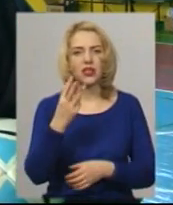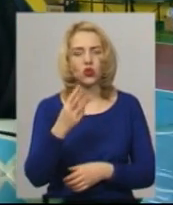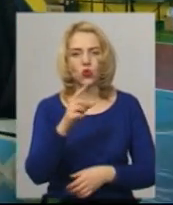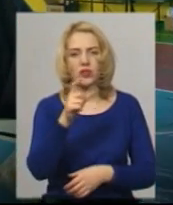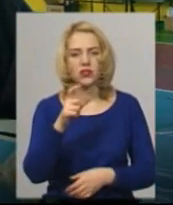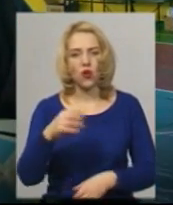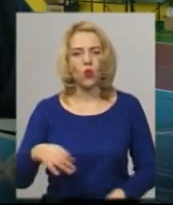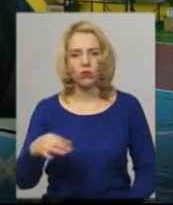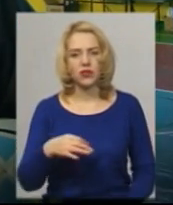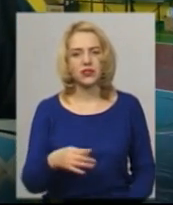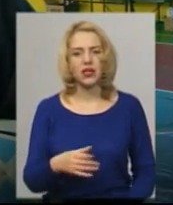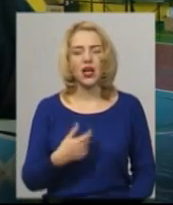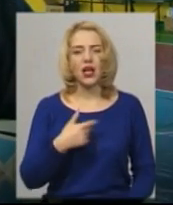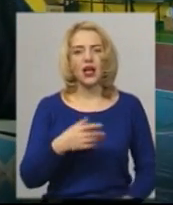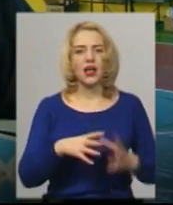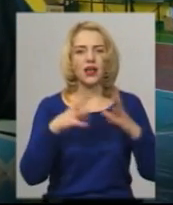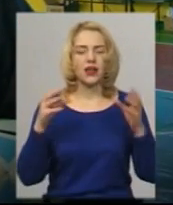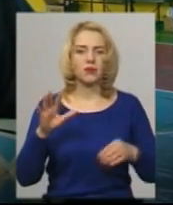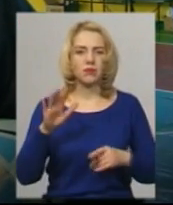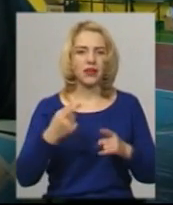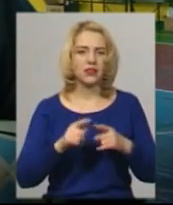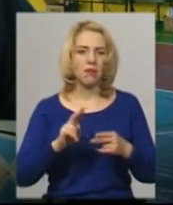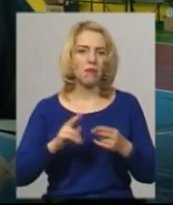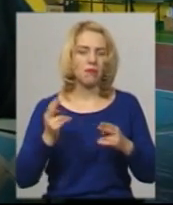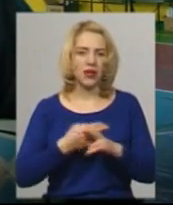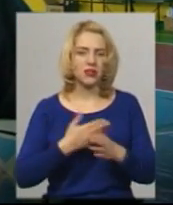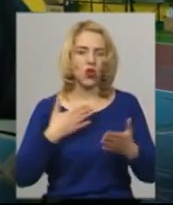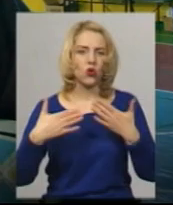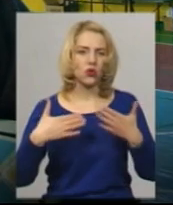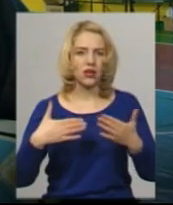Значить, регбі-5 – безконтактний вид регбі. Для того, щоб